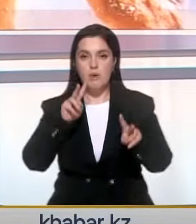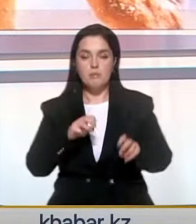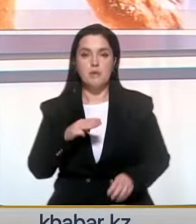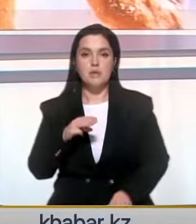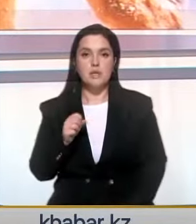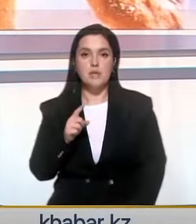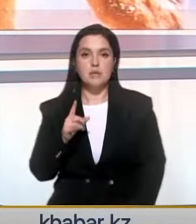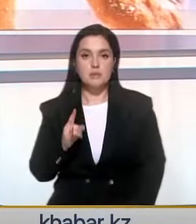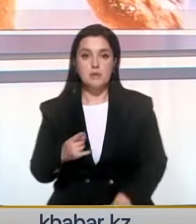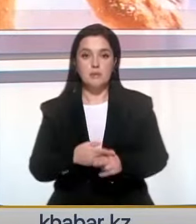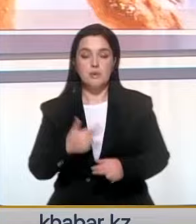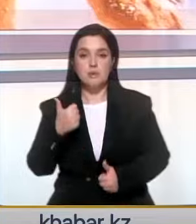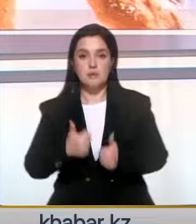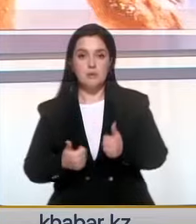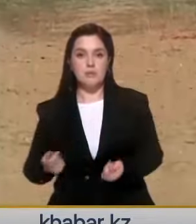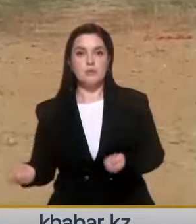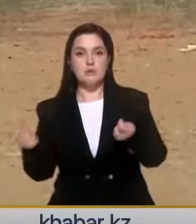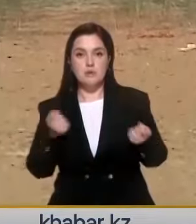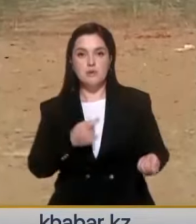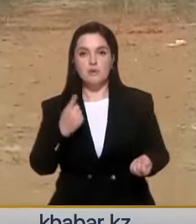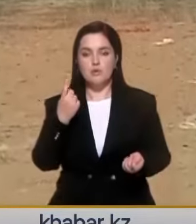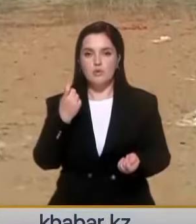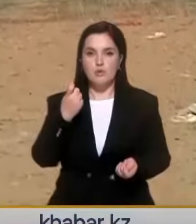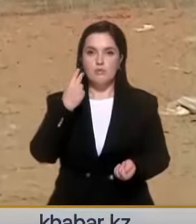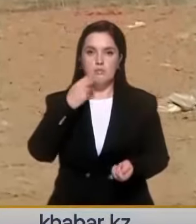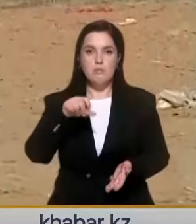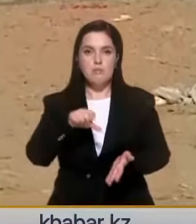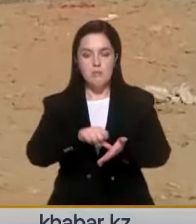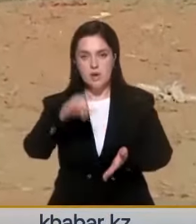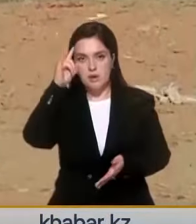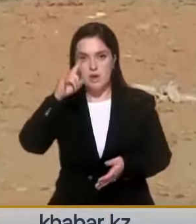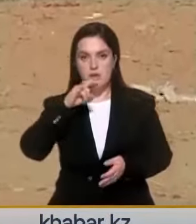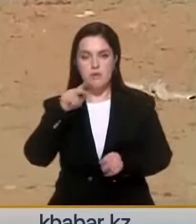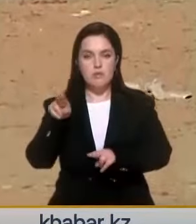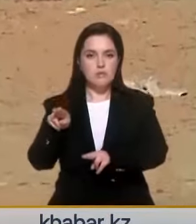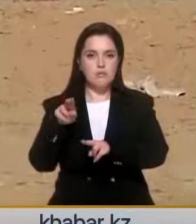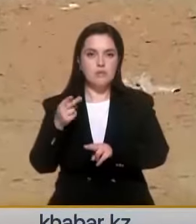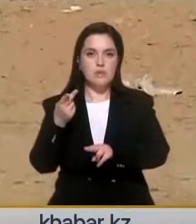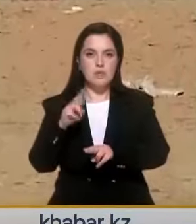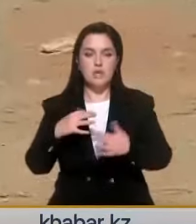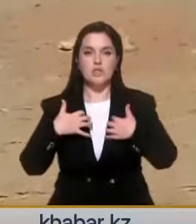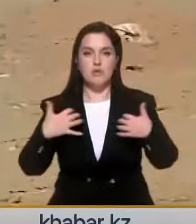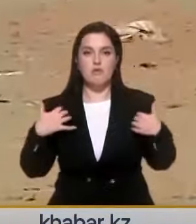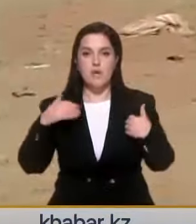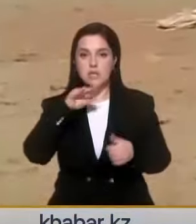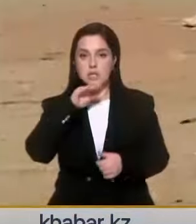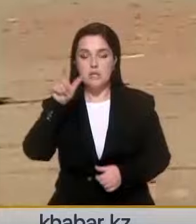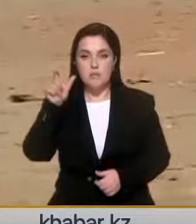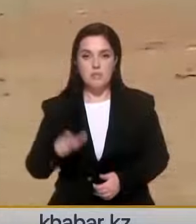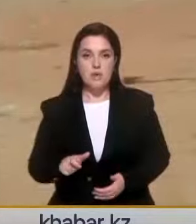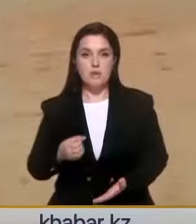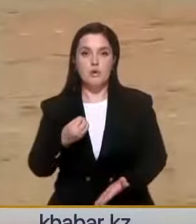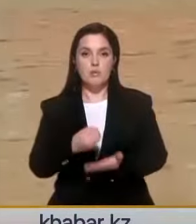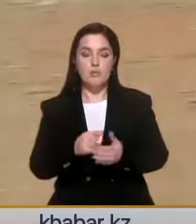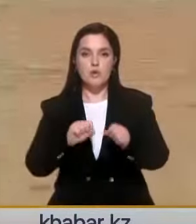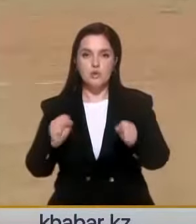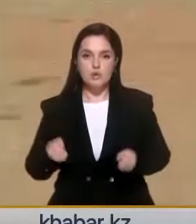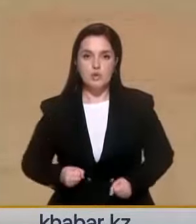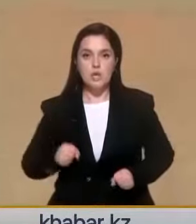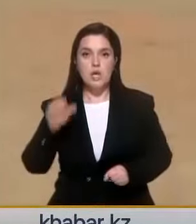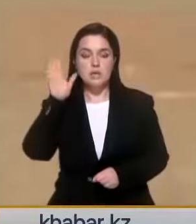породы таз на соревновани привезли больше 100 лучших представителей казахской охотничей борзой эксперты Жюри оценивали не только скорость и